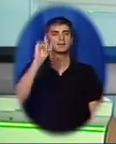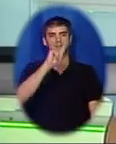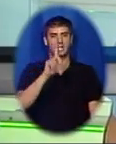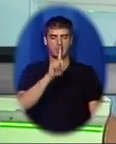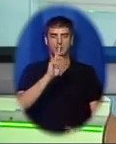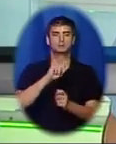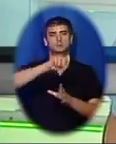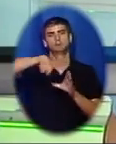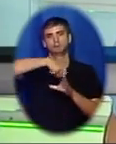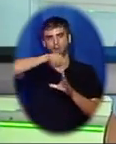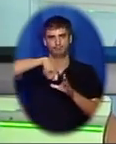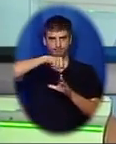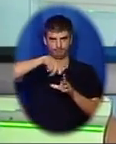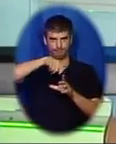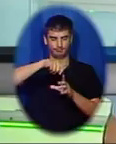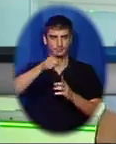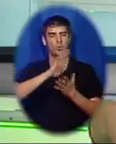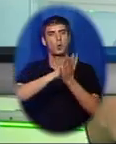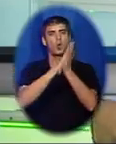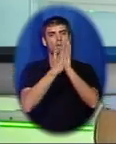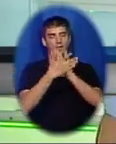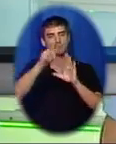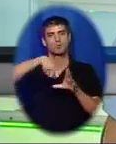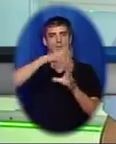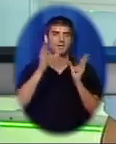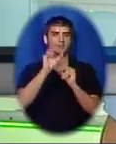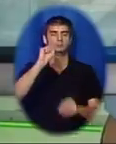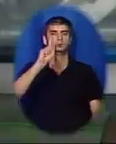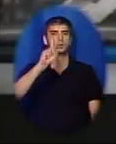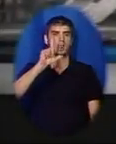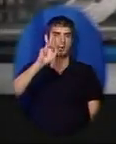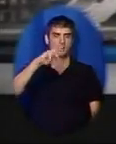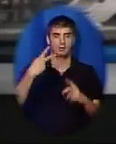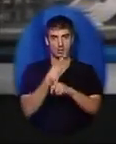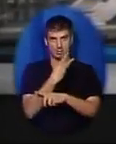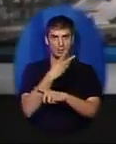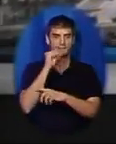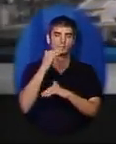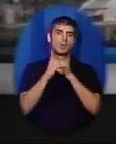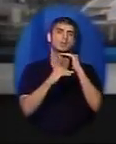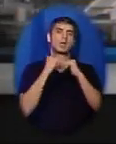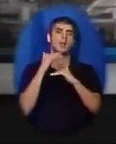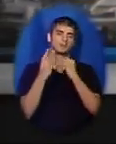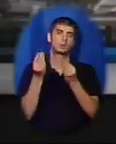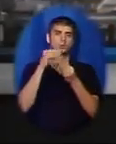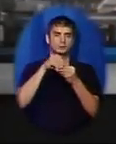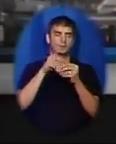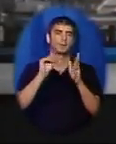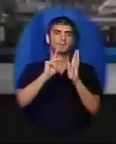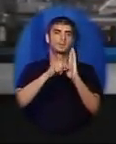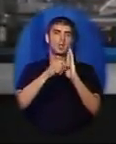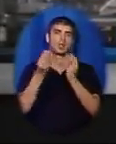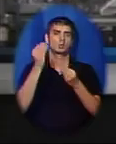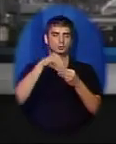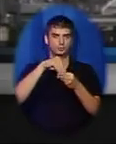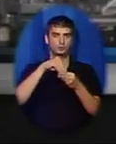מערבבים, הביודיזל הזה הוא מורבב בתוך הסולר הרגיל. כן. ויש תהליכים נוספים, טכנולוגיות